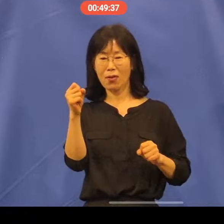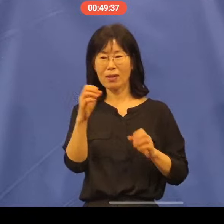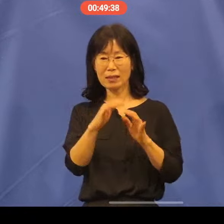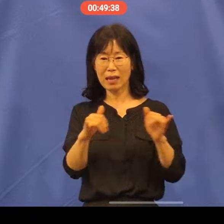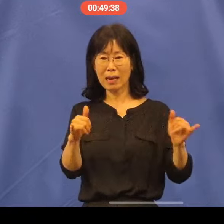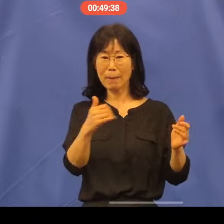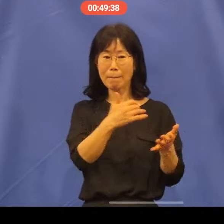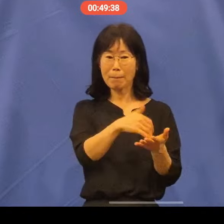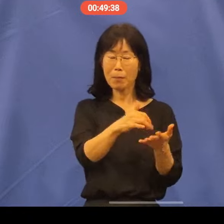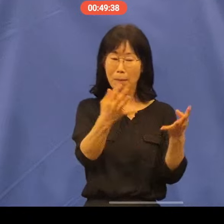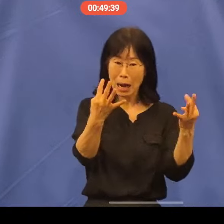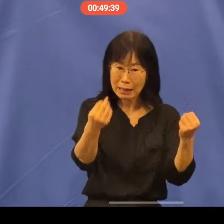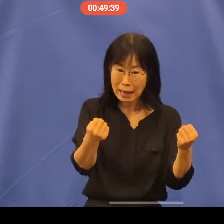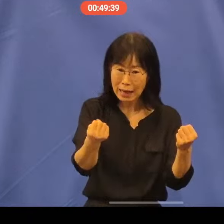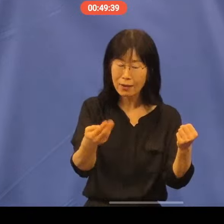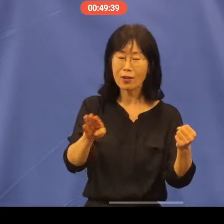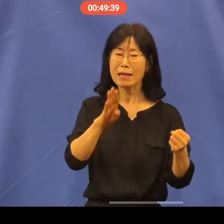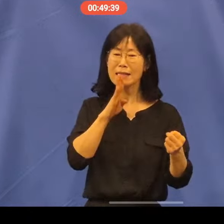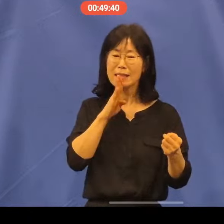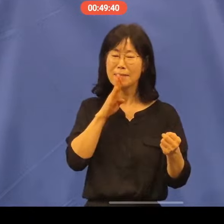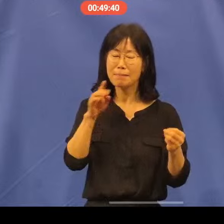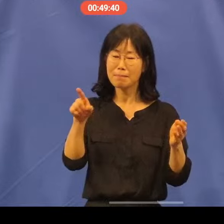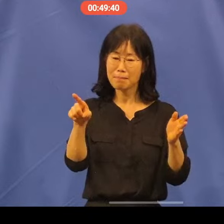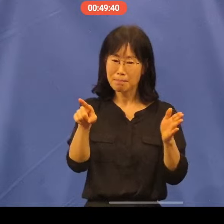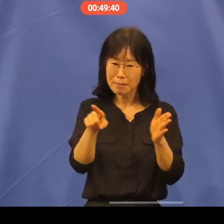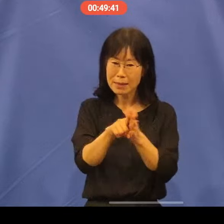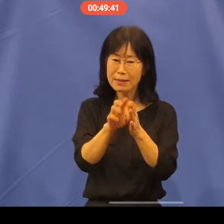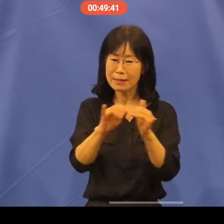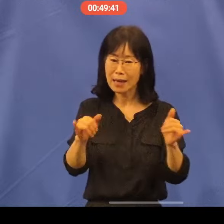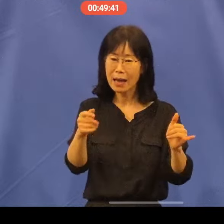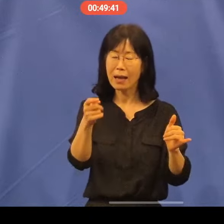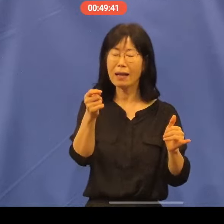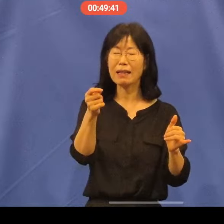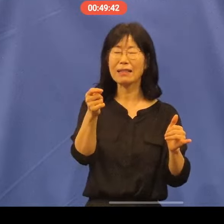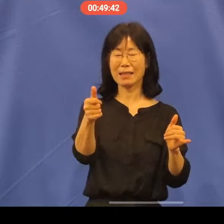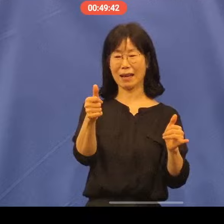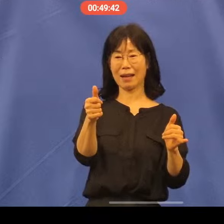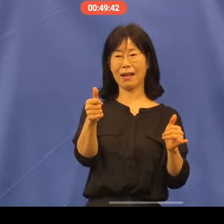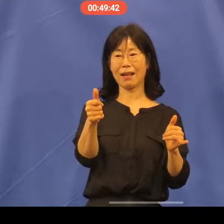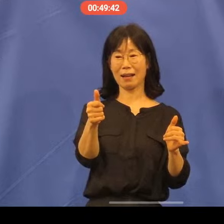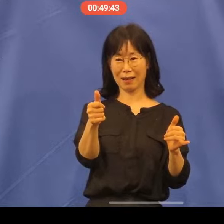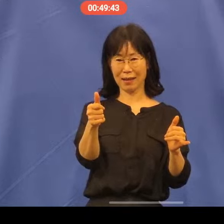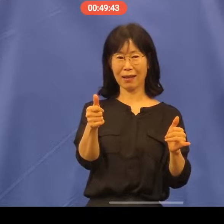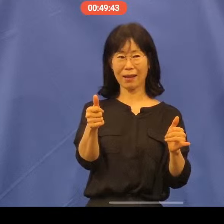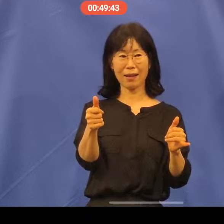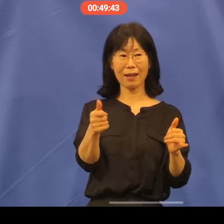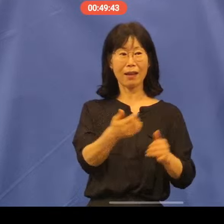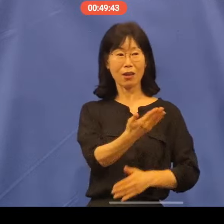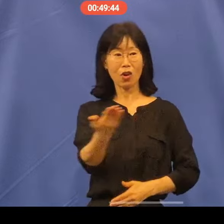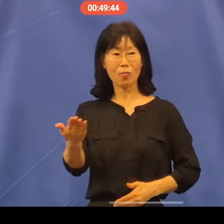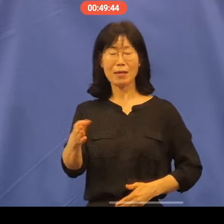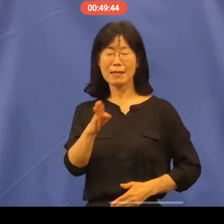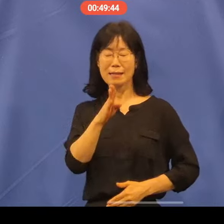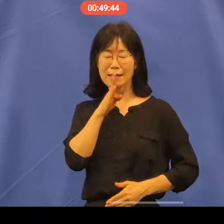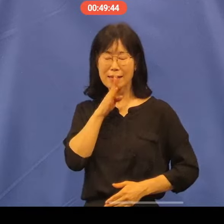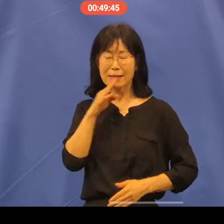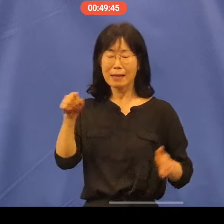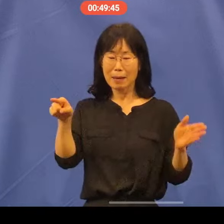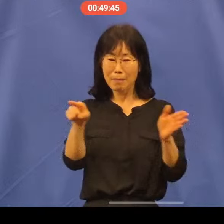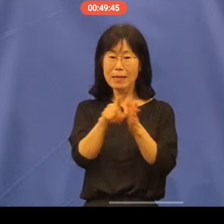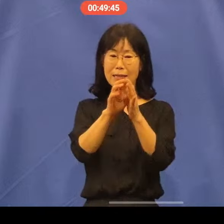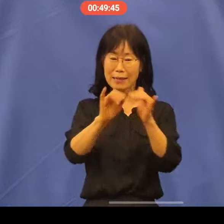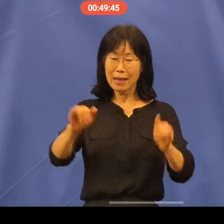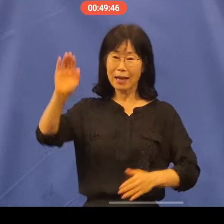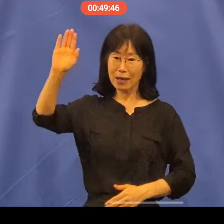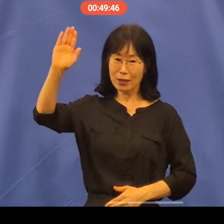오늘 이 밤에 여러분들 믿음을 가지고 있는 것 같은 게 아니라 진짜 믿음을 가진